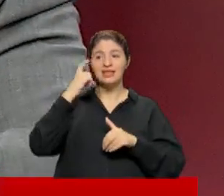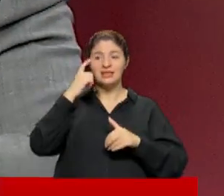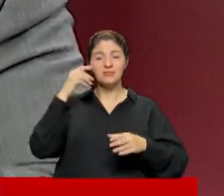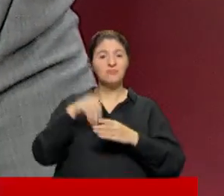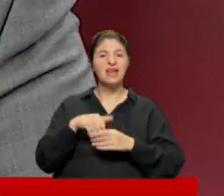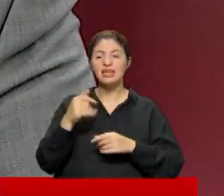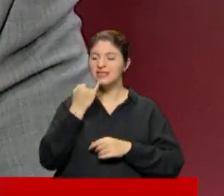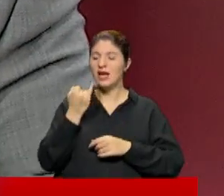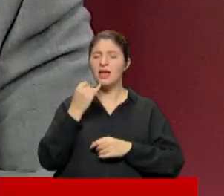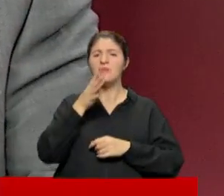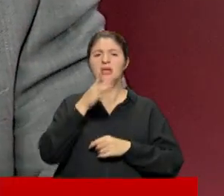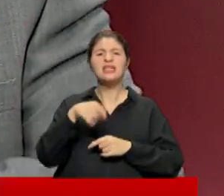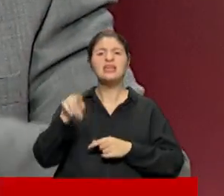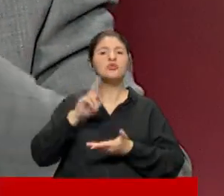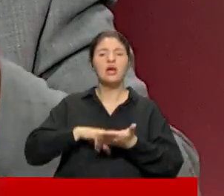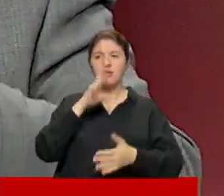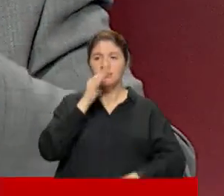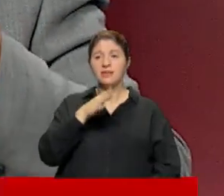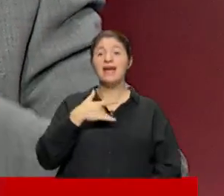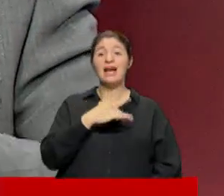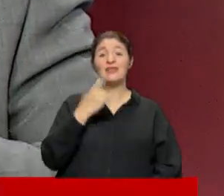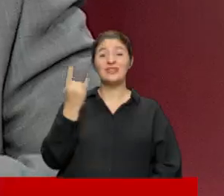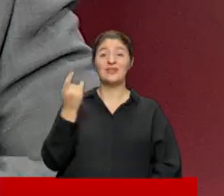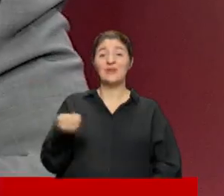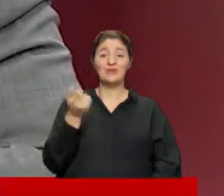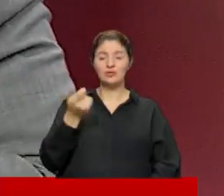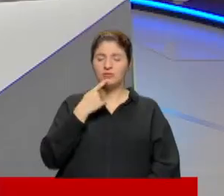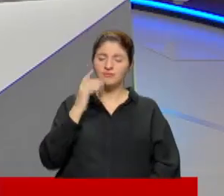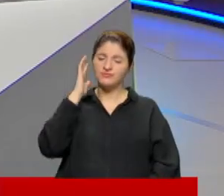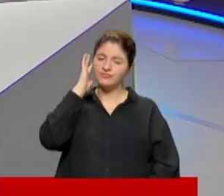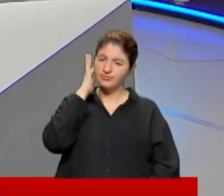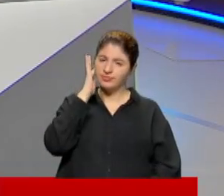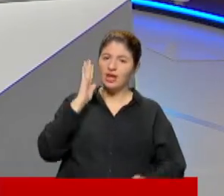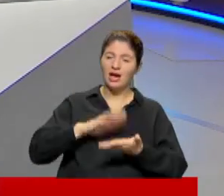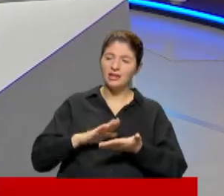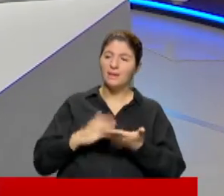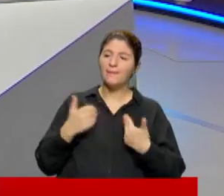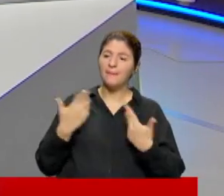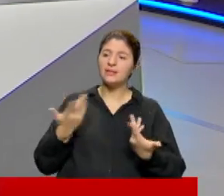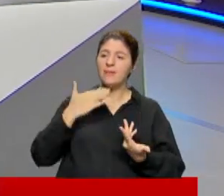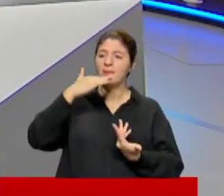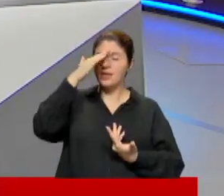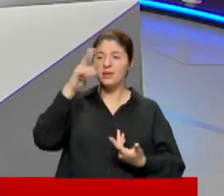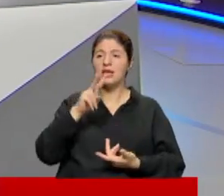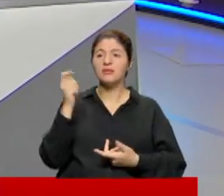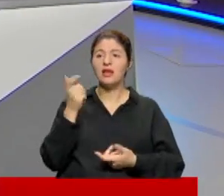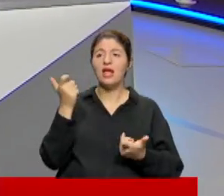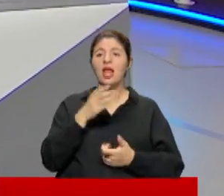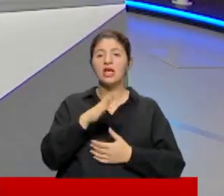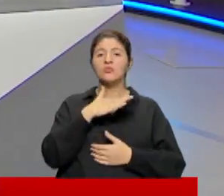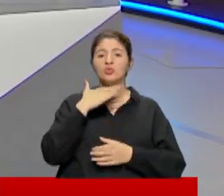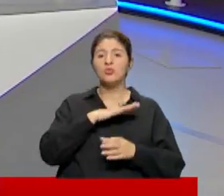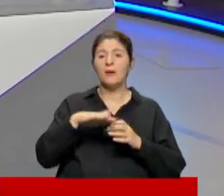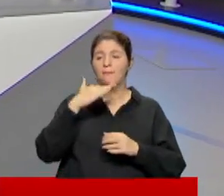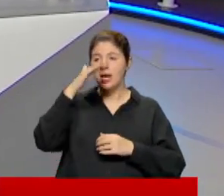partilerini ziyaret ediyorlar Anadolu'yu geziyoruz çalışıyoruz diyorlar arkadaş ben mesela bayramda 20 tane yere gittim Kurban